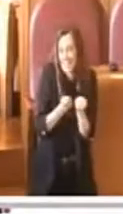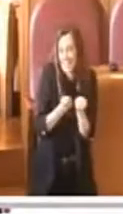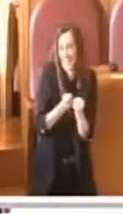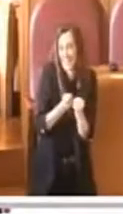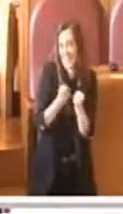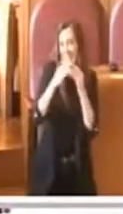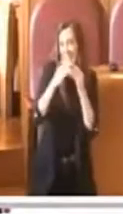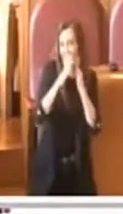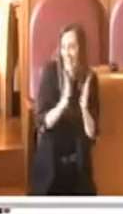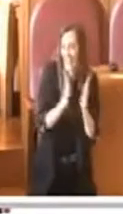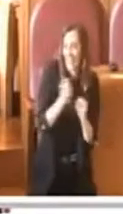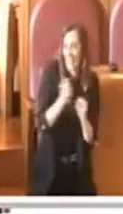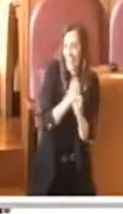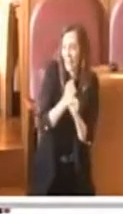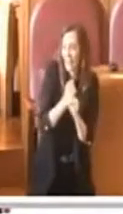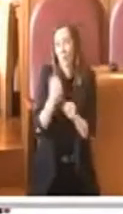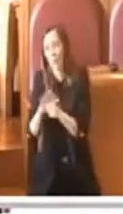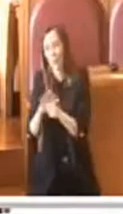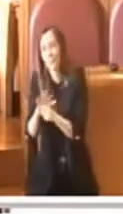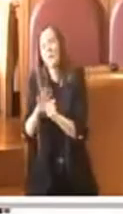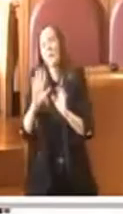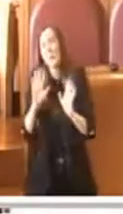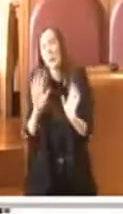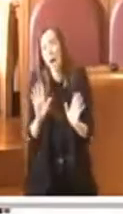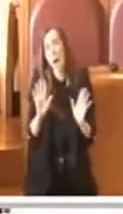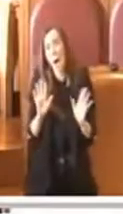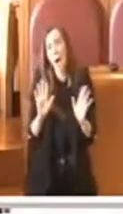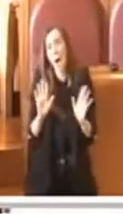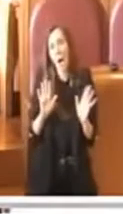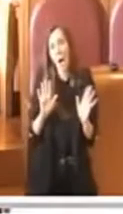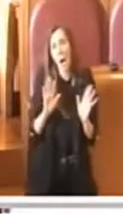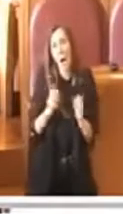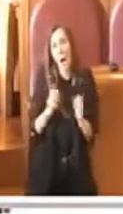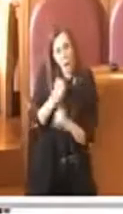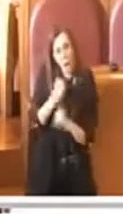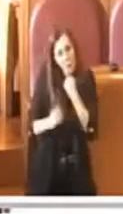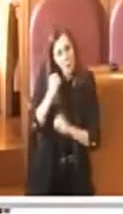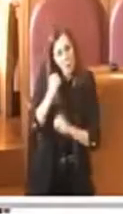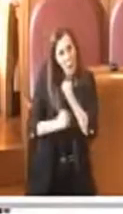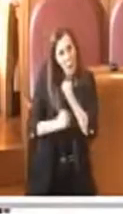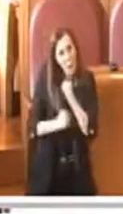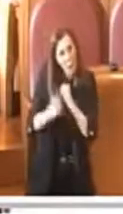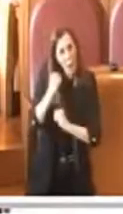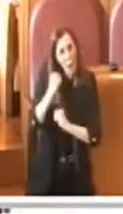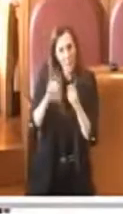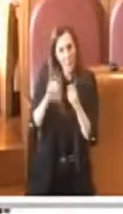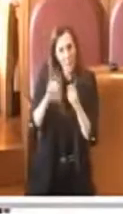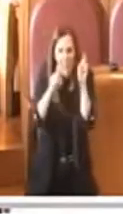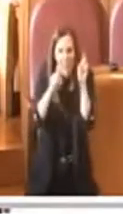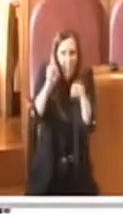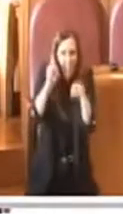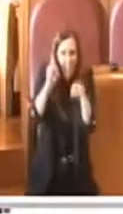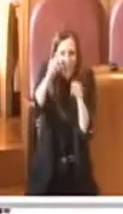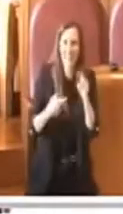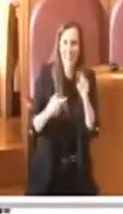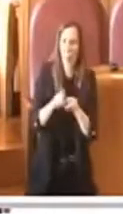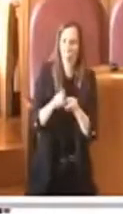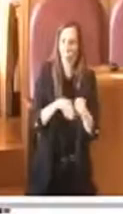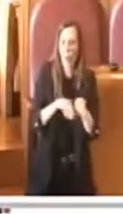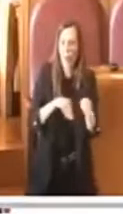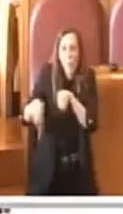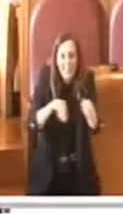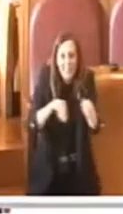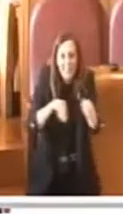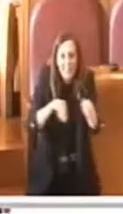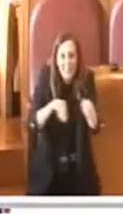però comunque ha costituito un cospicuo risparmio anche a livello di fatica, di tempo, di